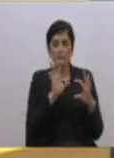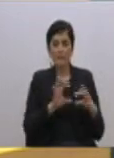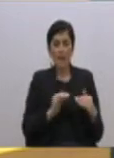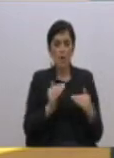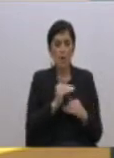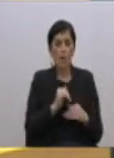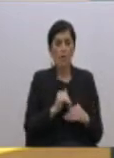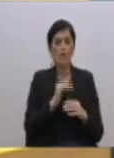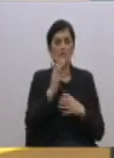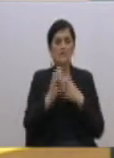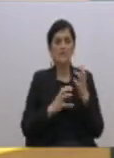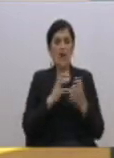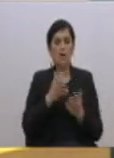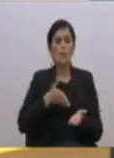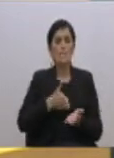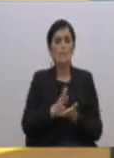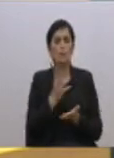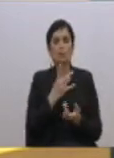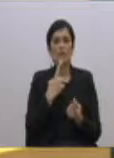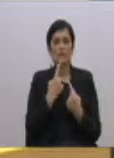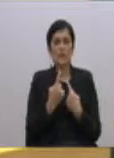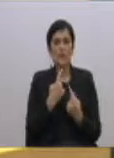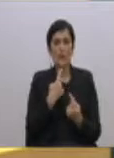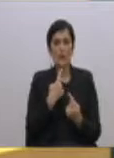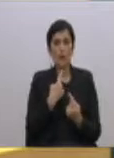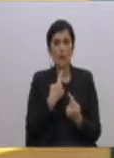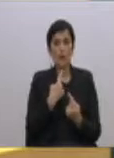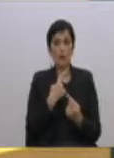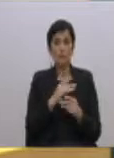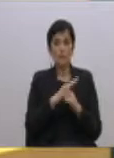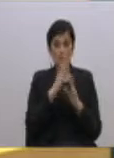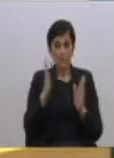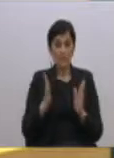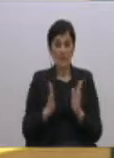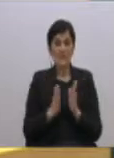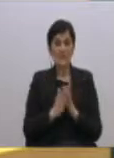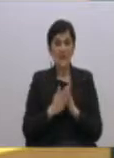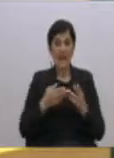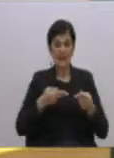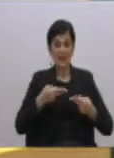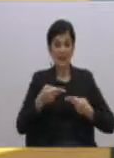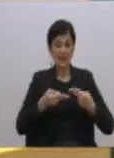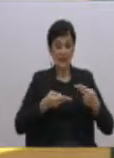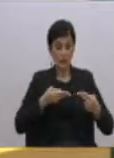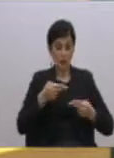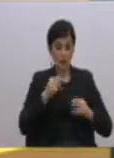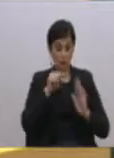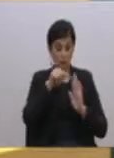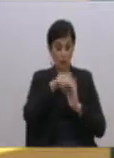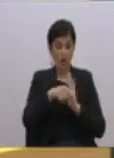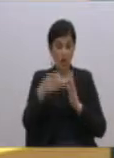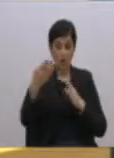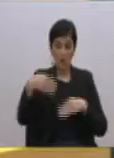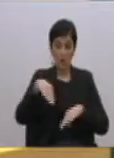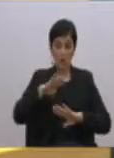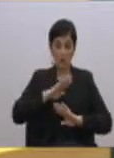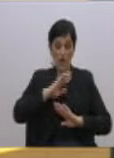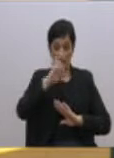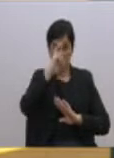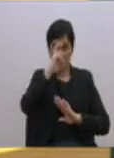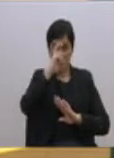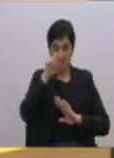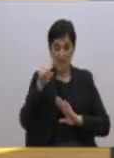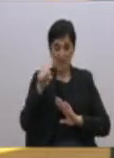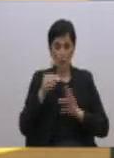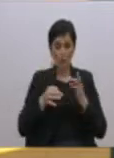რა საერთო შერისო პრინციპებზე უნდა ვლაპარაკოთ. საერთოდ ქირურგიული ჩარევები, რომელსაც თავაზობენ სასამართლო ხელისუფლებაში